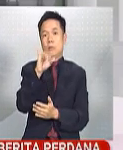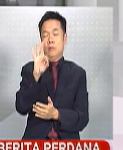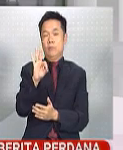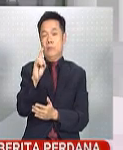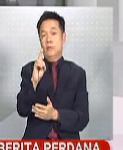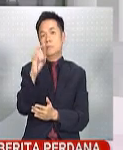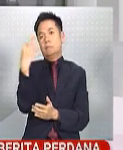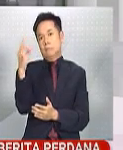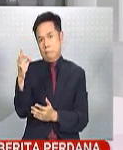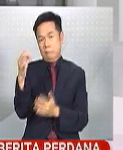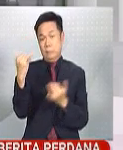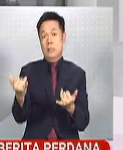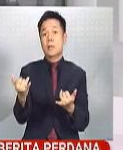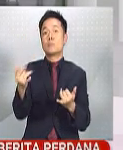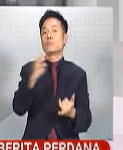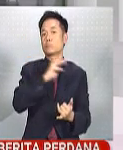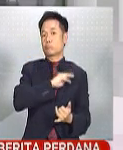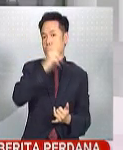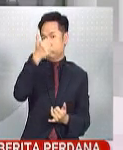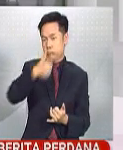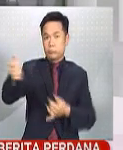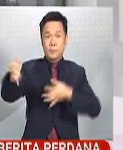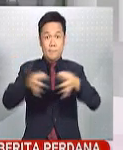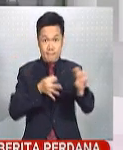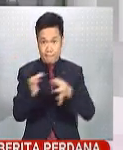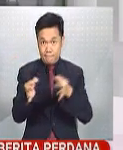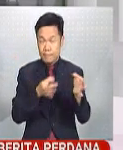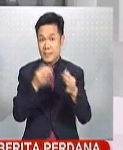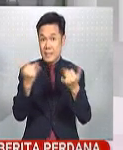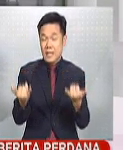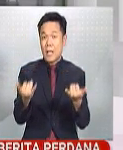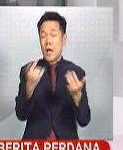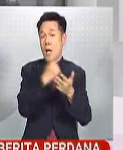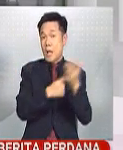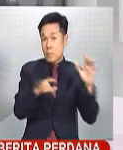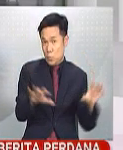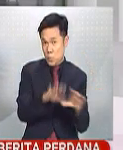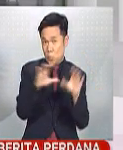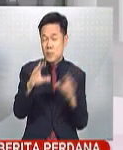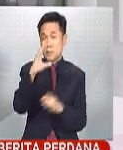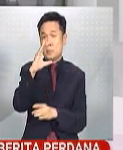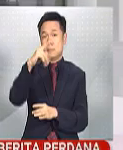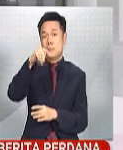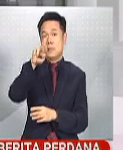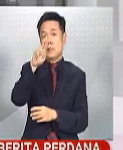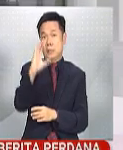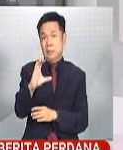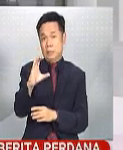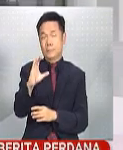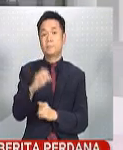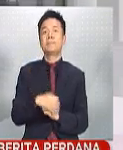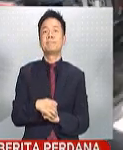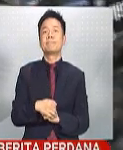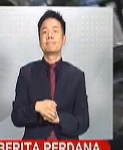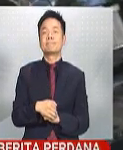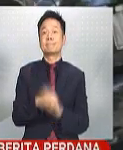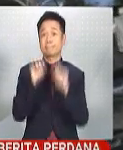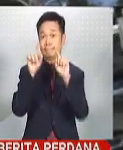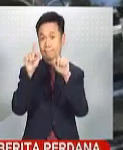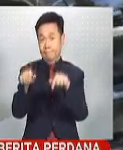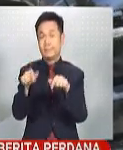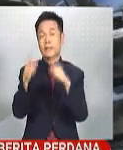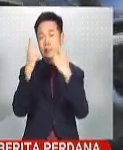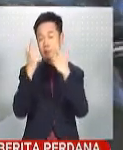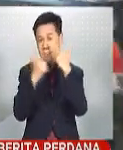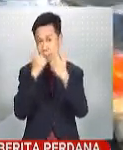Pengarah Kesihatan Datuk Dr. Nur Hisham Abdullah berkaitan pengoperasian CPRC. Datuk Dr. Nur Hisham turut